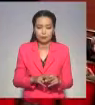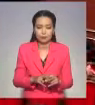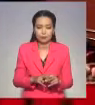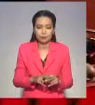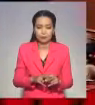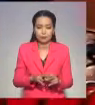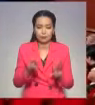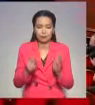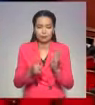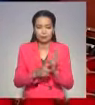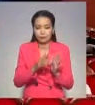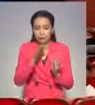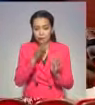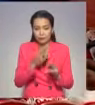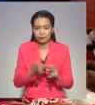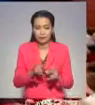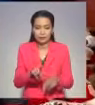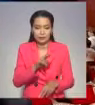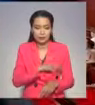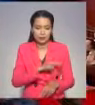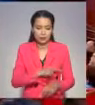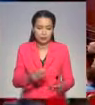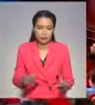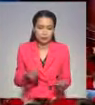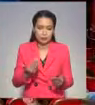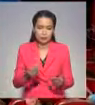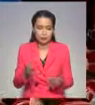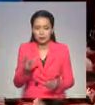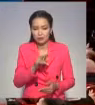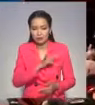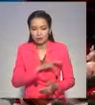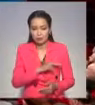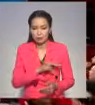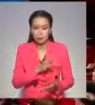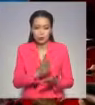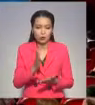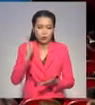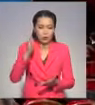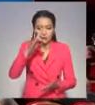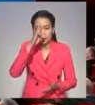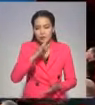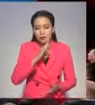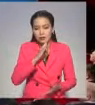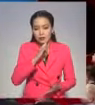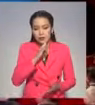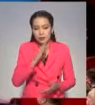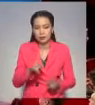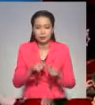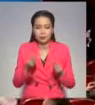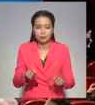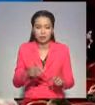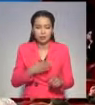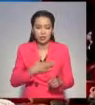Нам всем есть, что беречь на этой священной земле, ради чего работать и жить. Будущее Казахстана, судьба наших